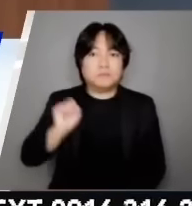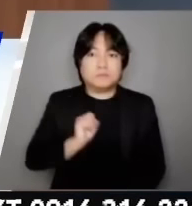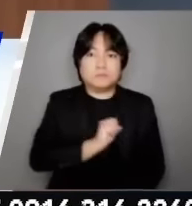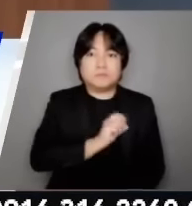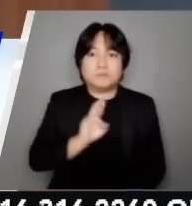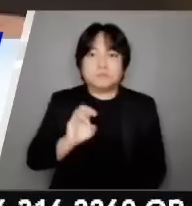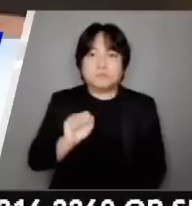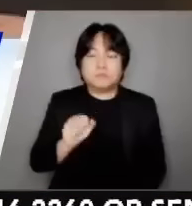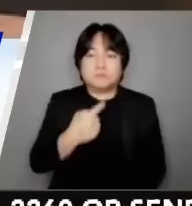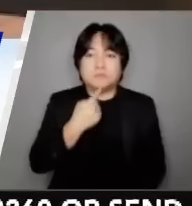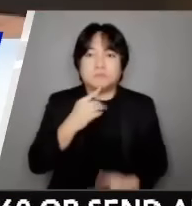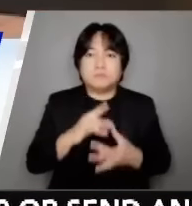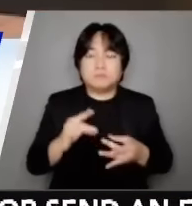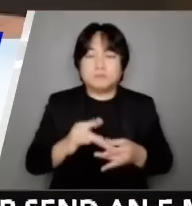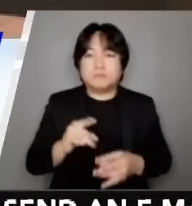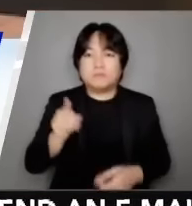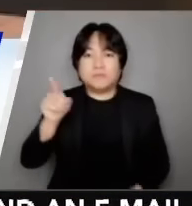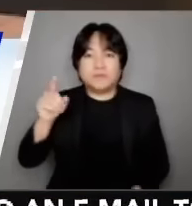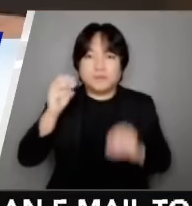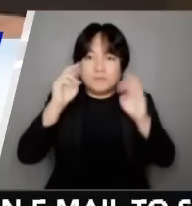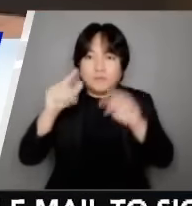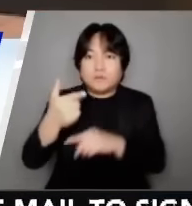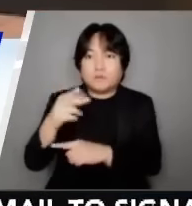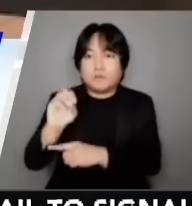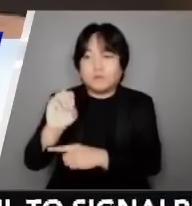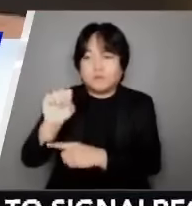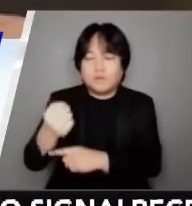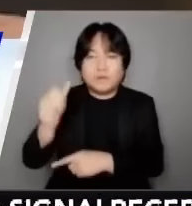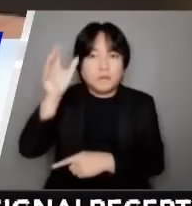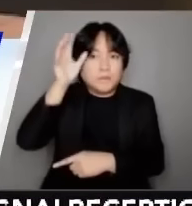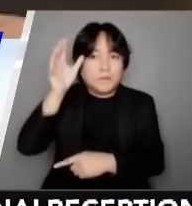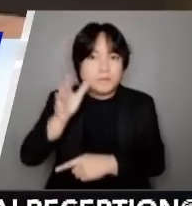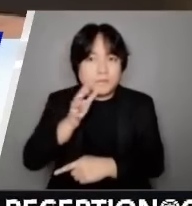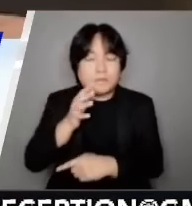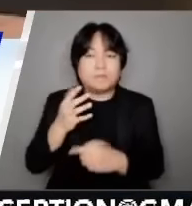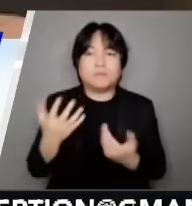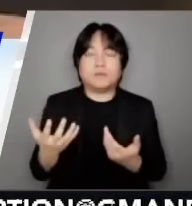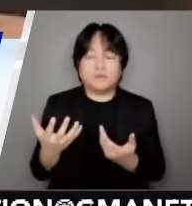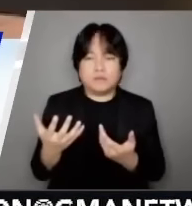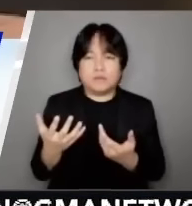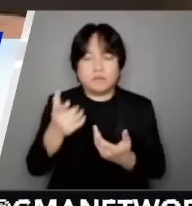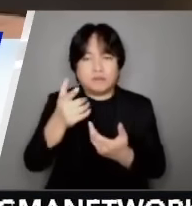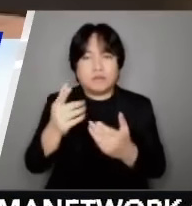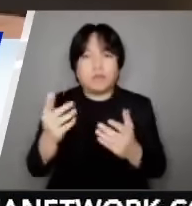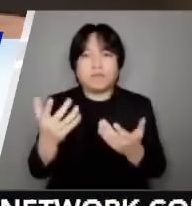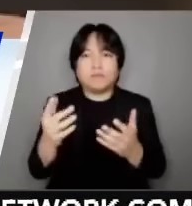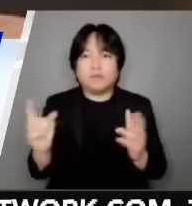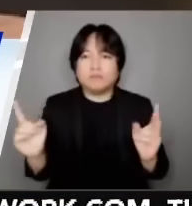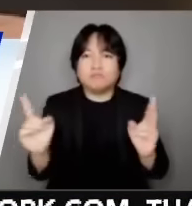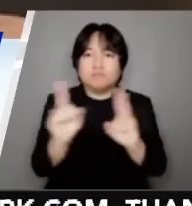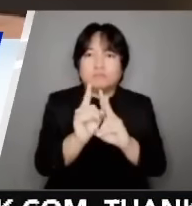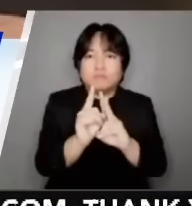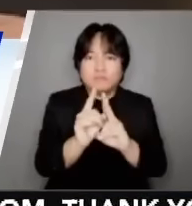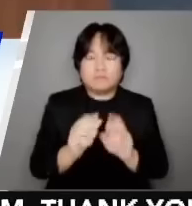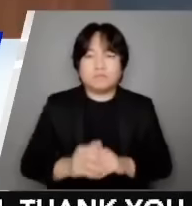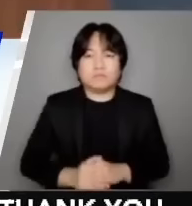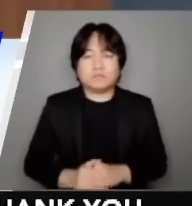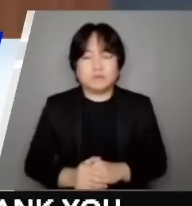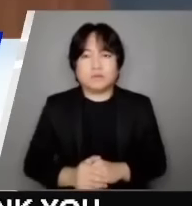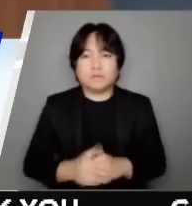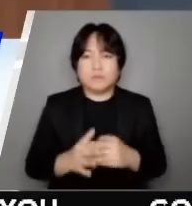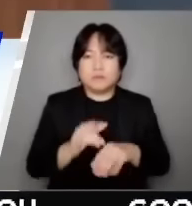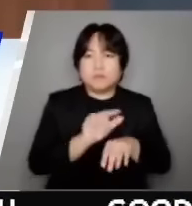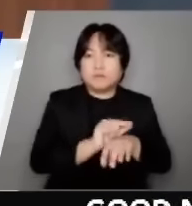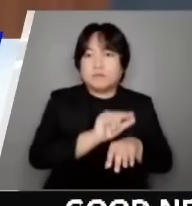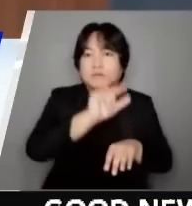Lin Wen yi at guo jan zong the couple flew in from China on July 28